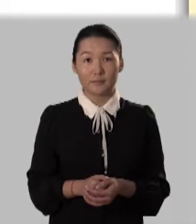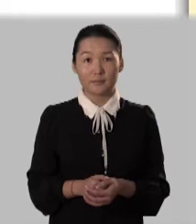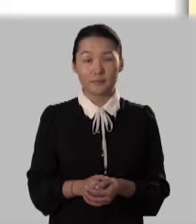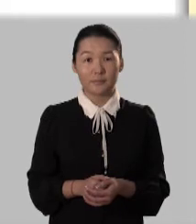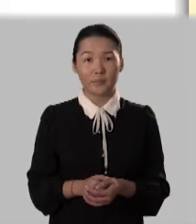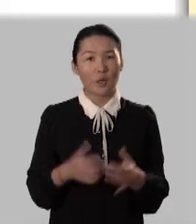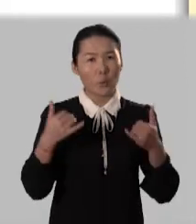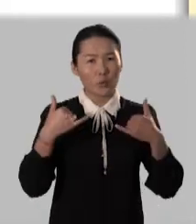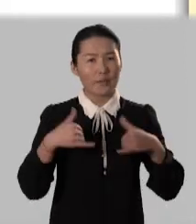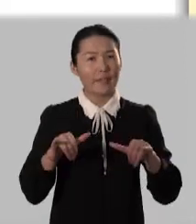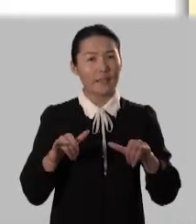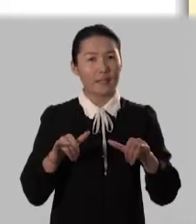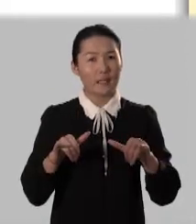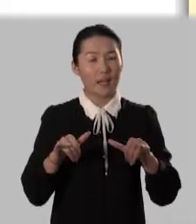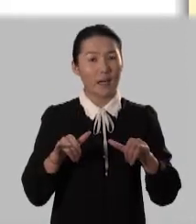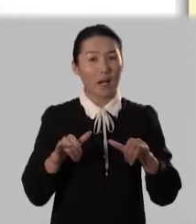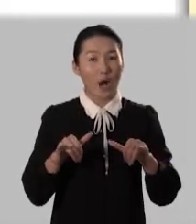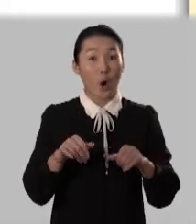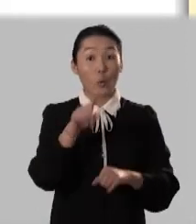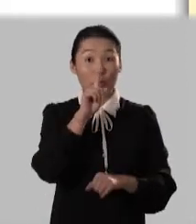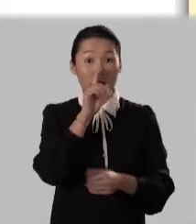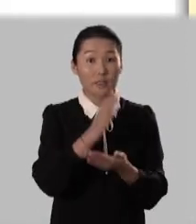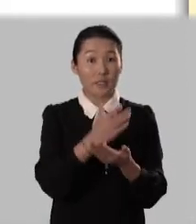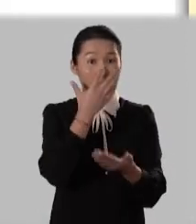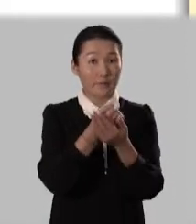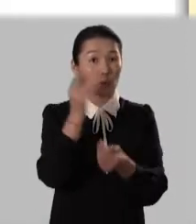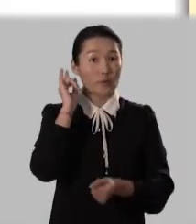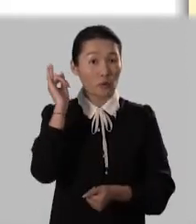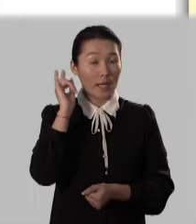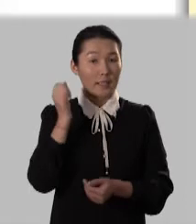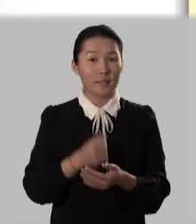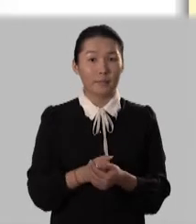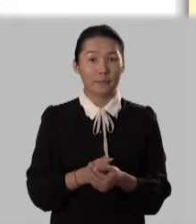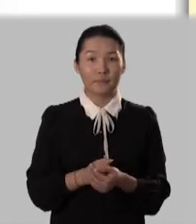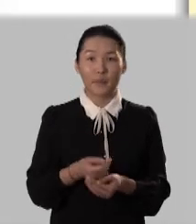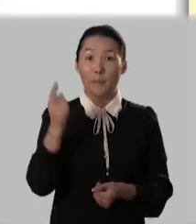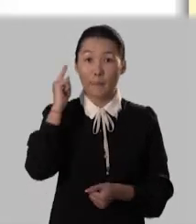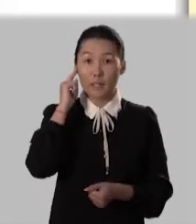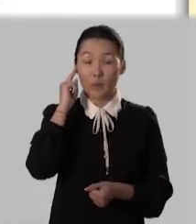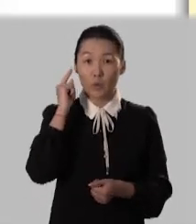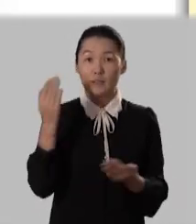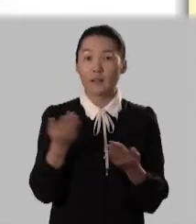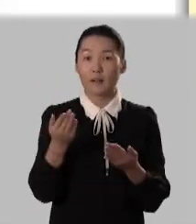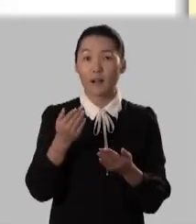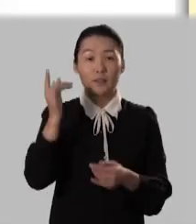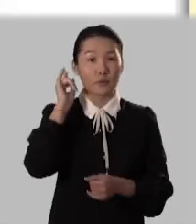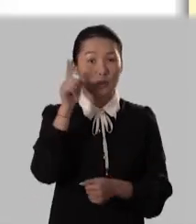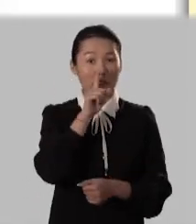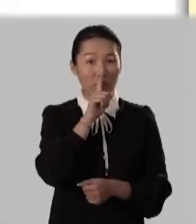удивительно но даже у тишины есть свое звучание послушайте как звучит тишина